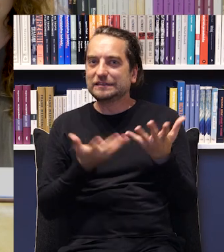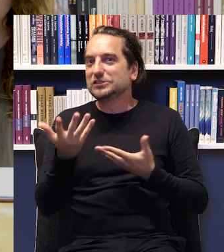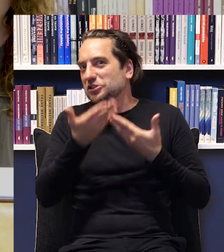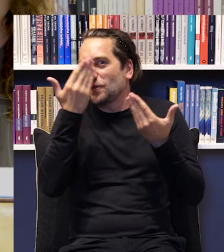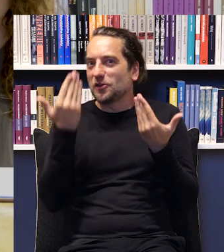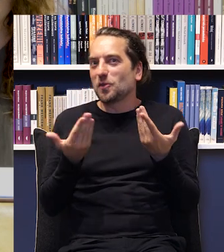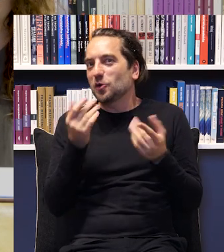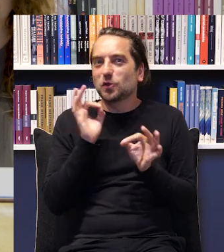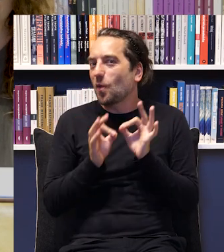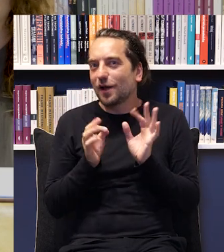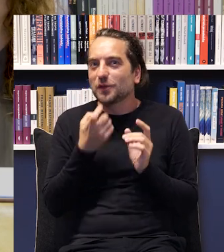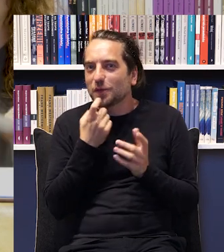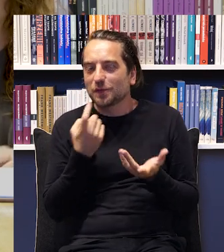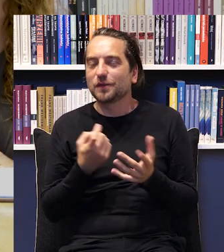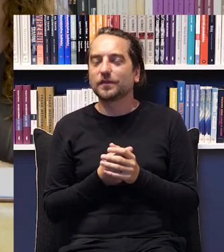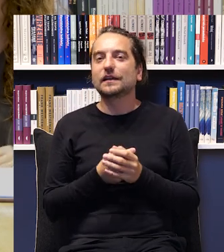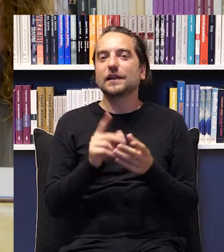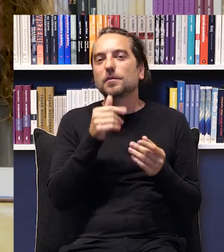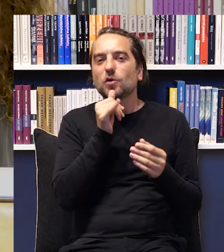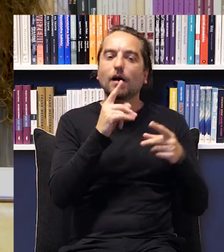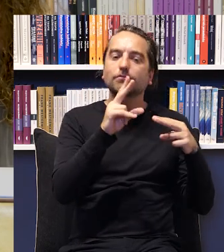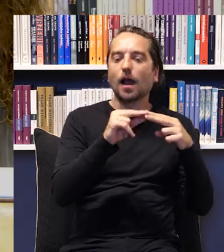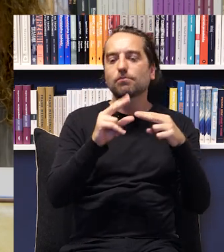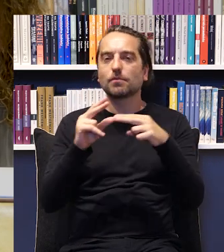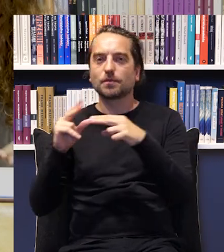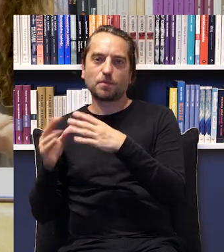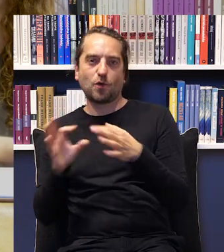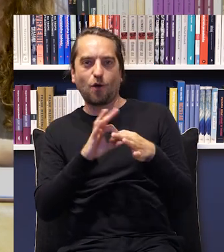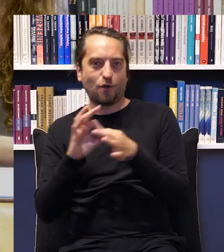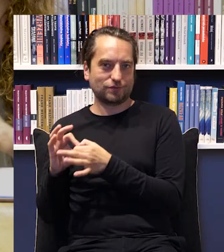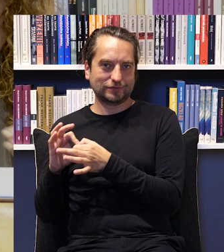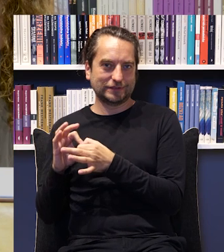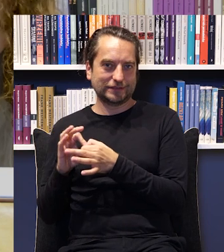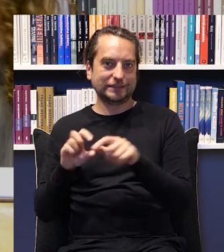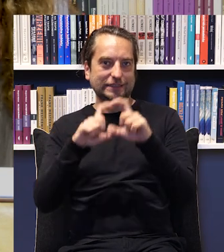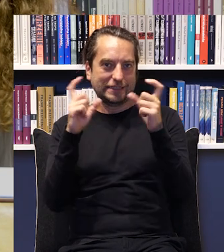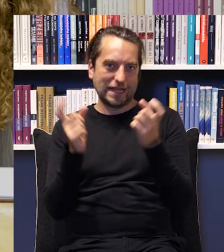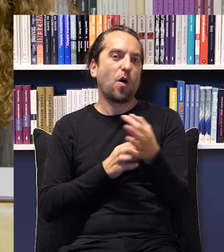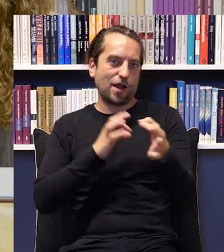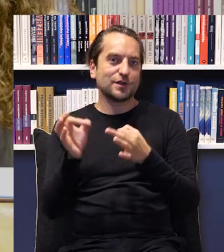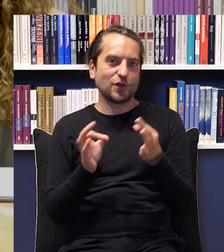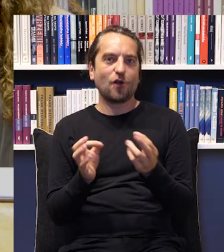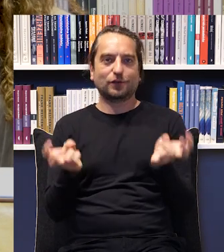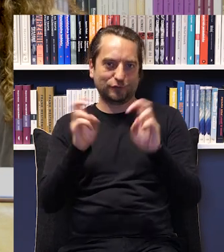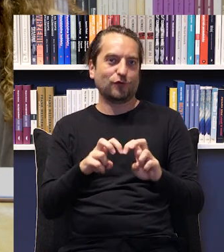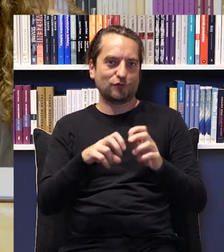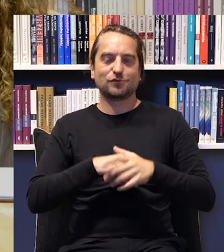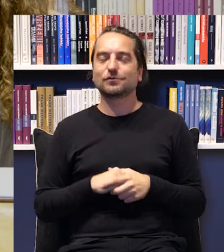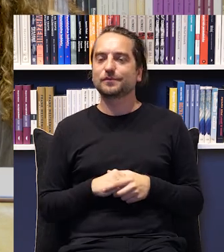powykręcanych. I klejenia z nich właśnie całej tej jej